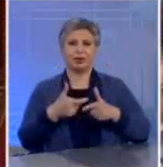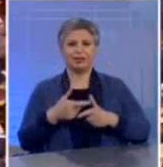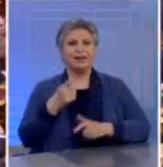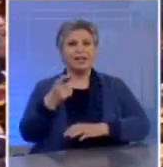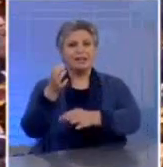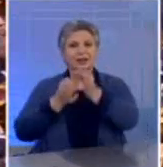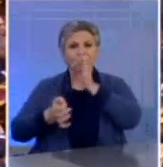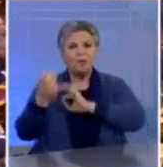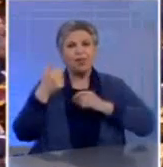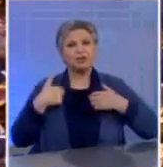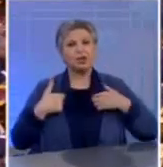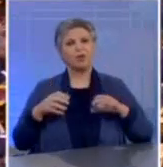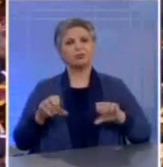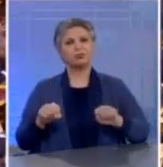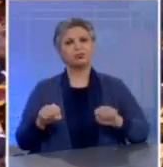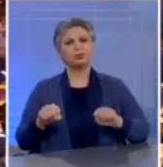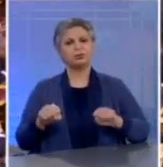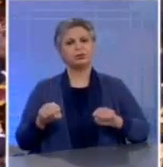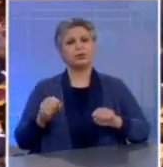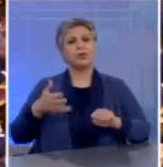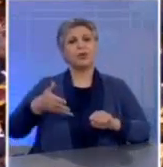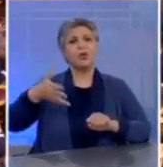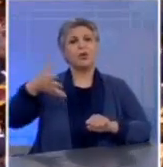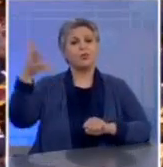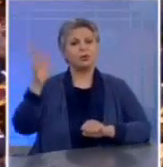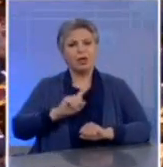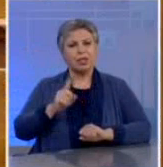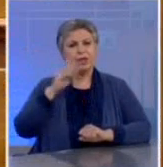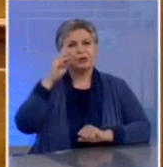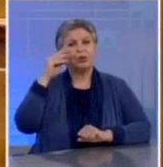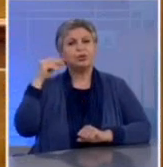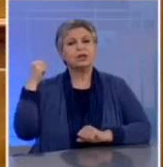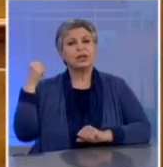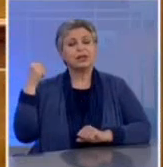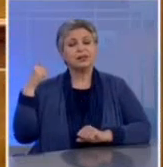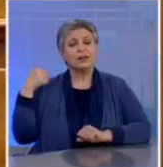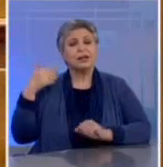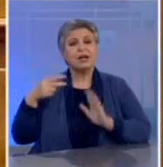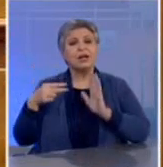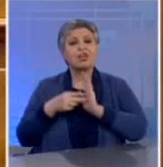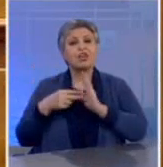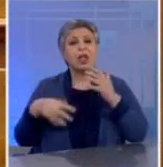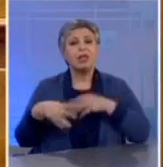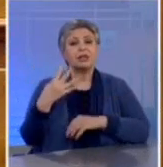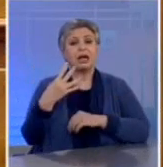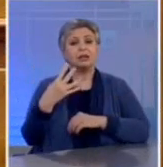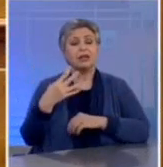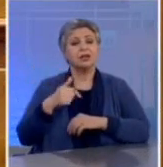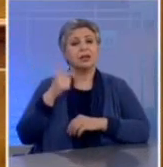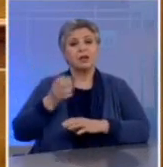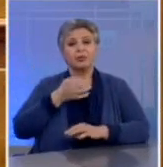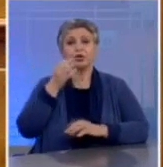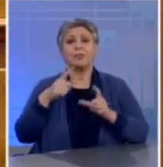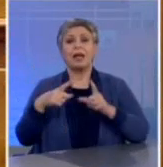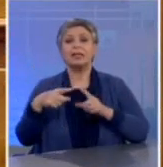Και ο Κωνσταντίνος Μητσοτάκης δεν το ξέχασε αυτό, ούτε στη συνέντευξη που έδωσε το 2014 στο ΡΙΚ, λέγοντας ότι δεν το